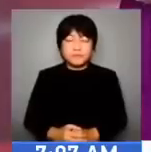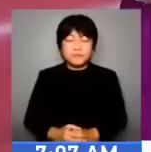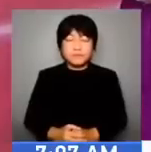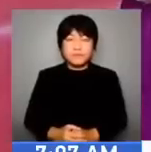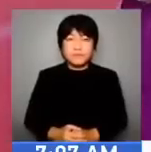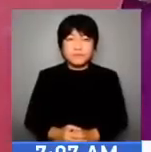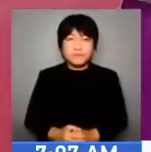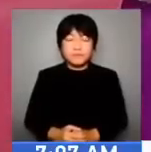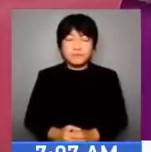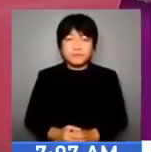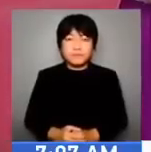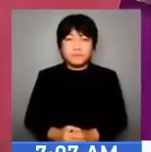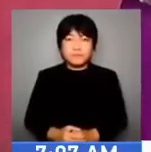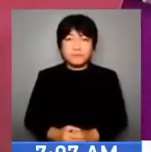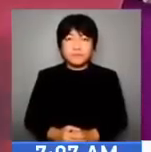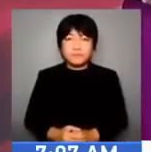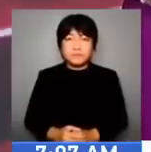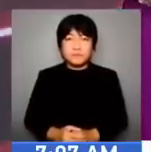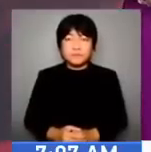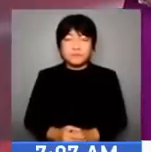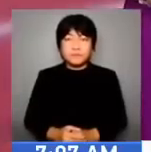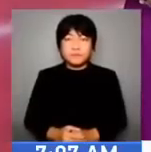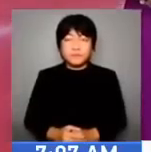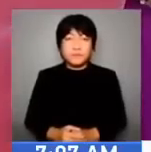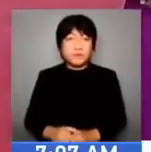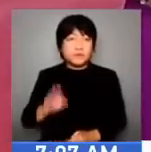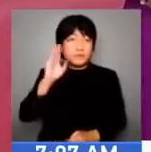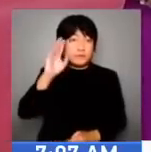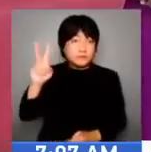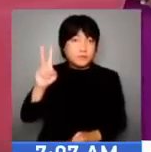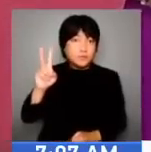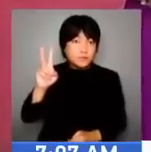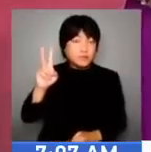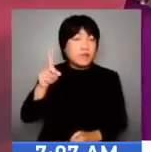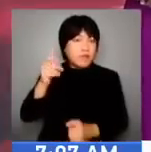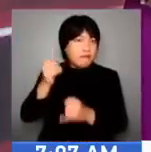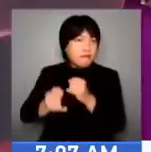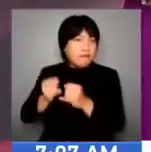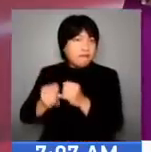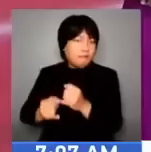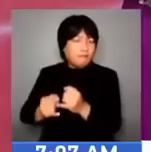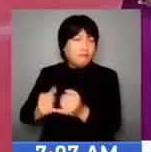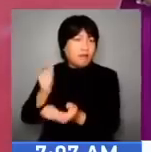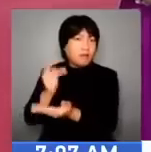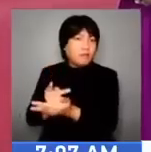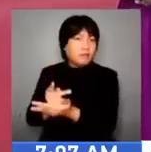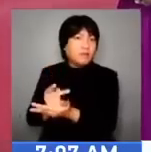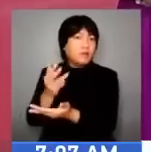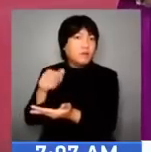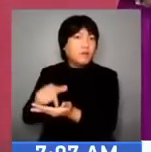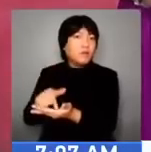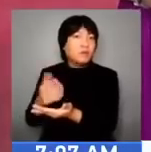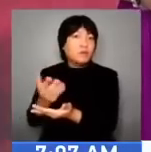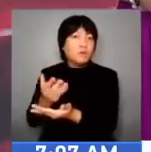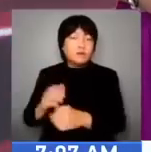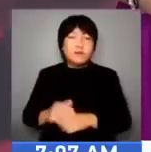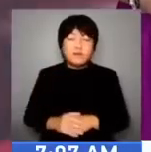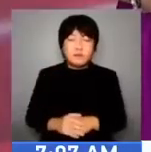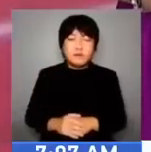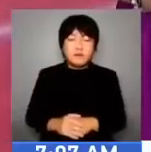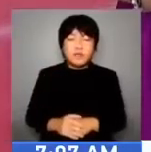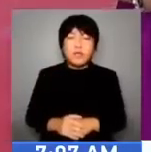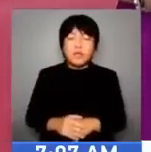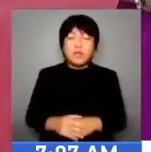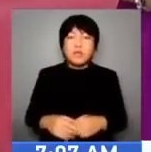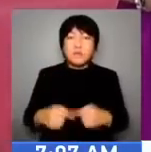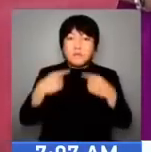Formal na go signal na lang ni Pangulong Bongbong Marcos ang kailangan para tuluyan ang alisin ng umiiral na State of Public Health Emergency sa bansa. Now na